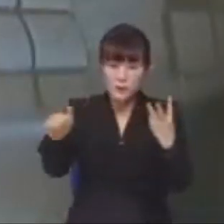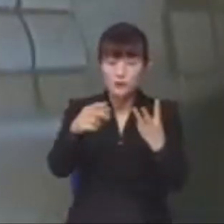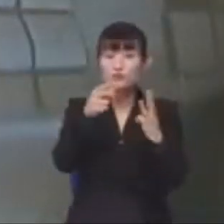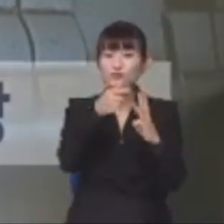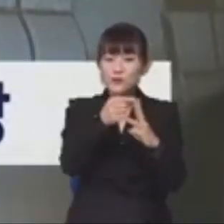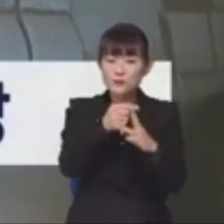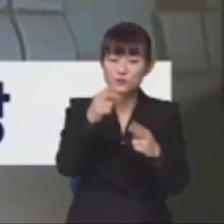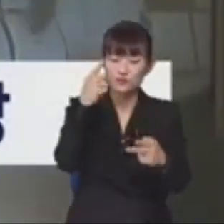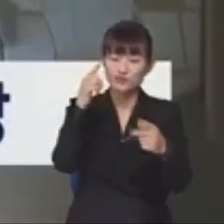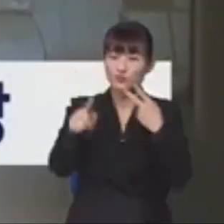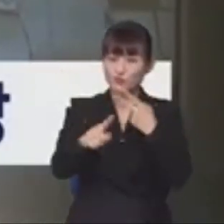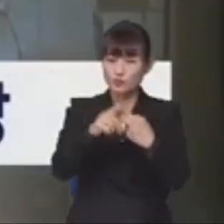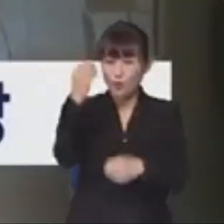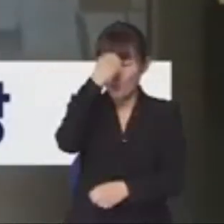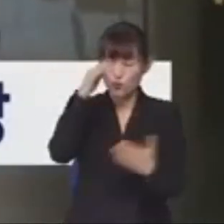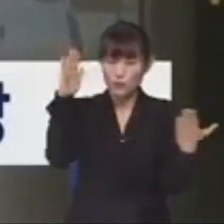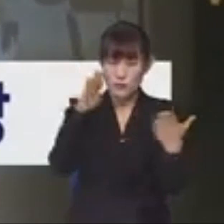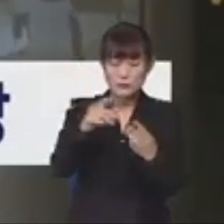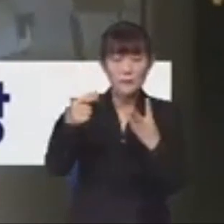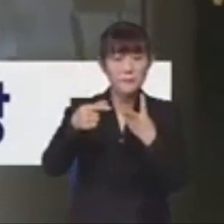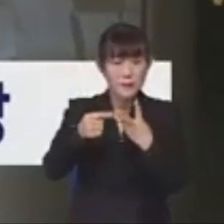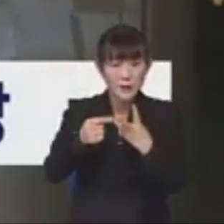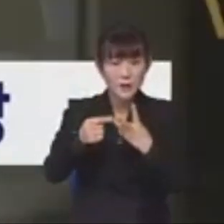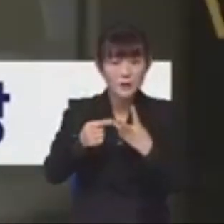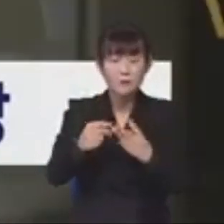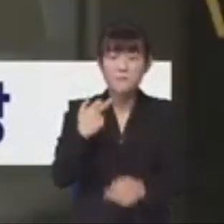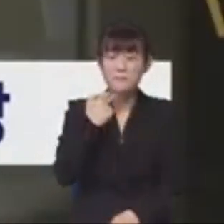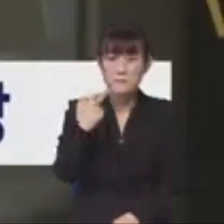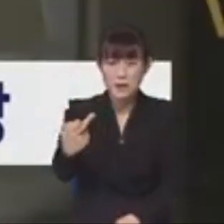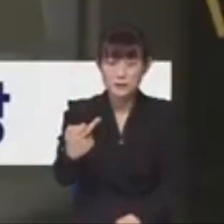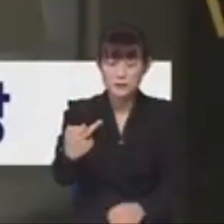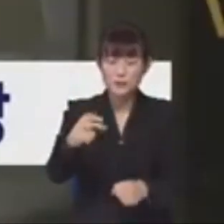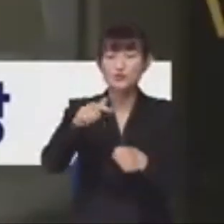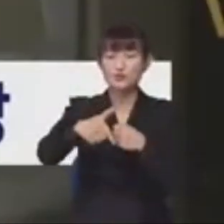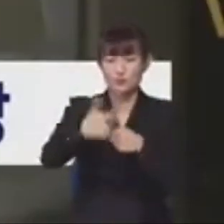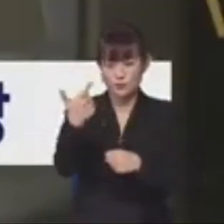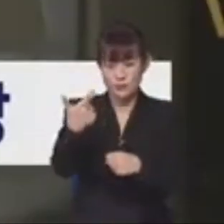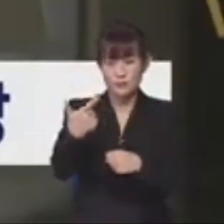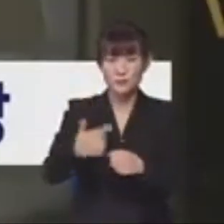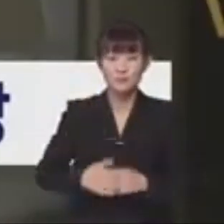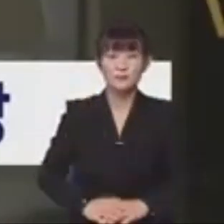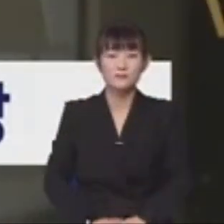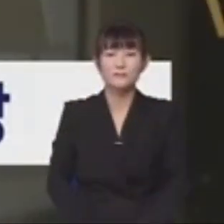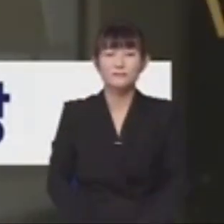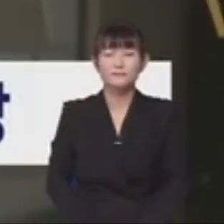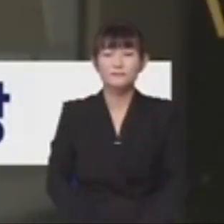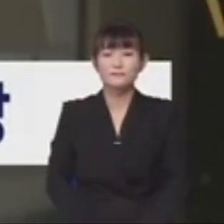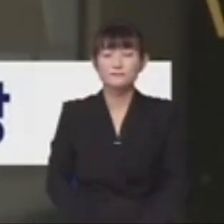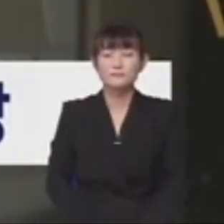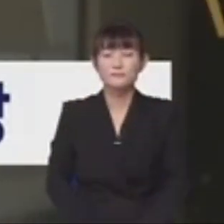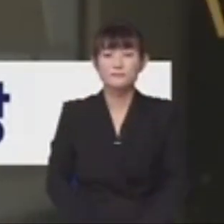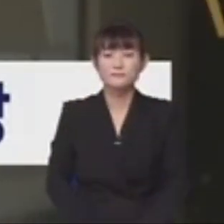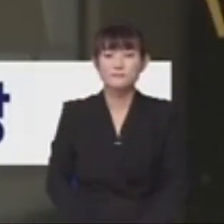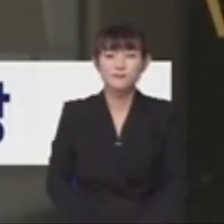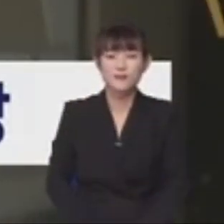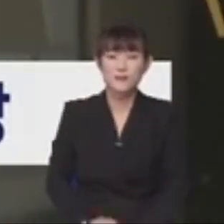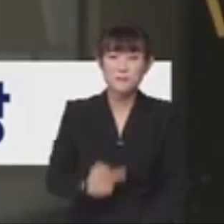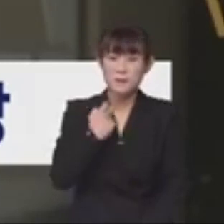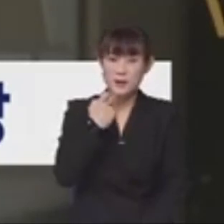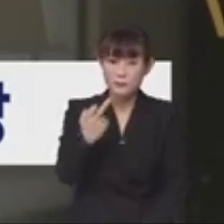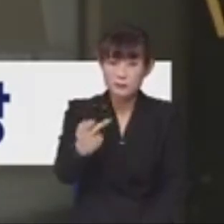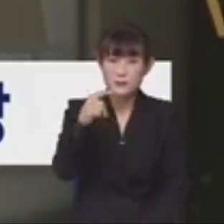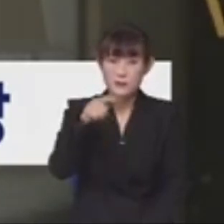명 중 2명은 중고등학생이었고 나머지 한 명은 만 12살로 초등학교 6학년이었습니다 만